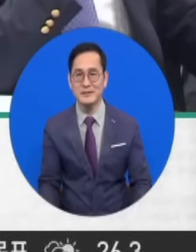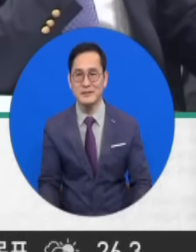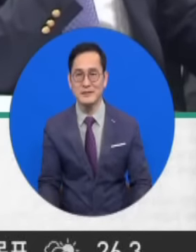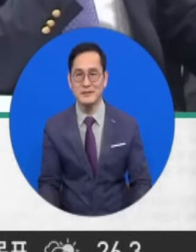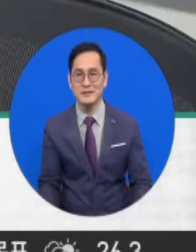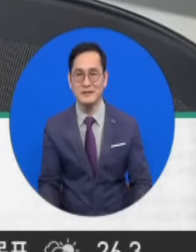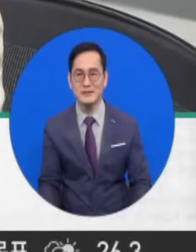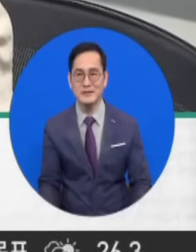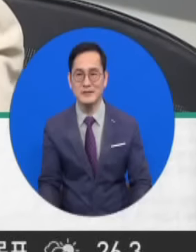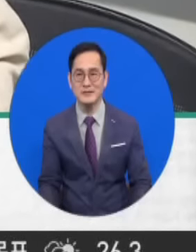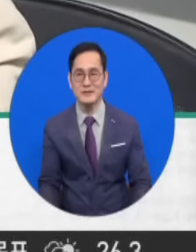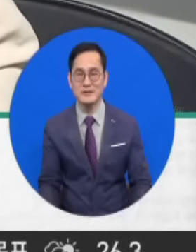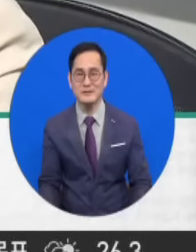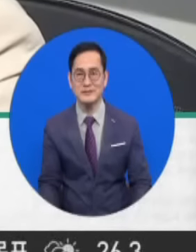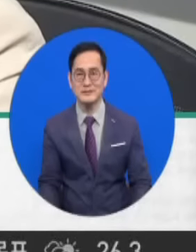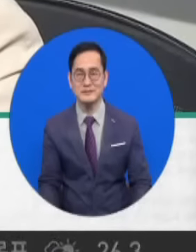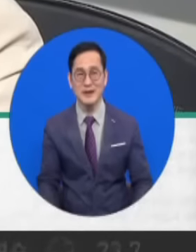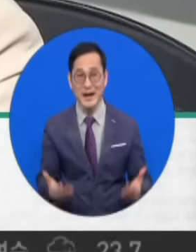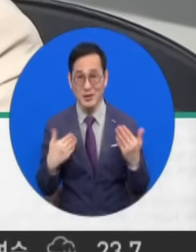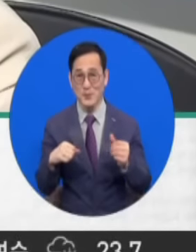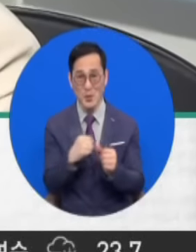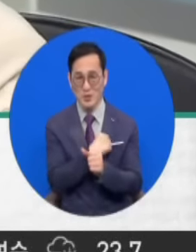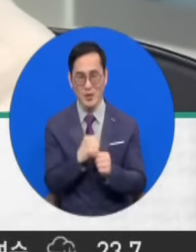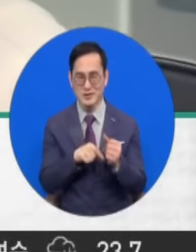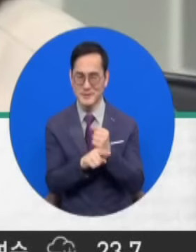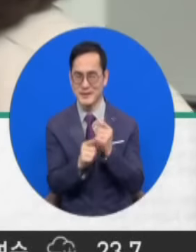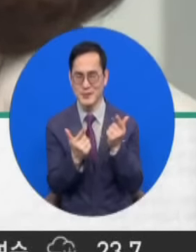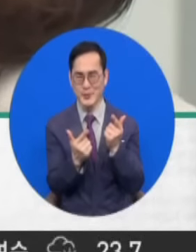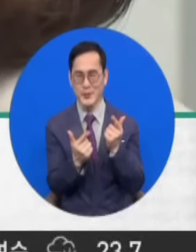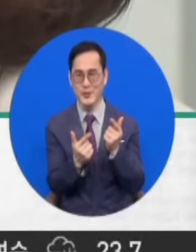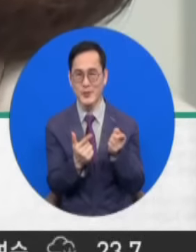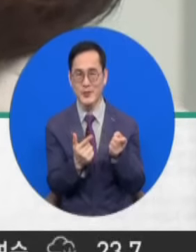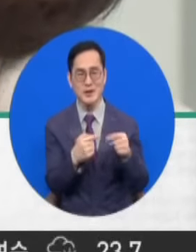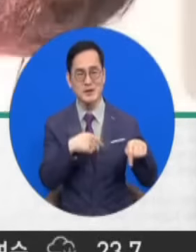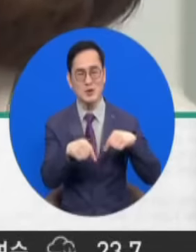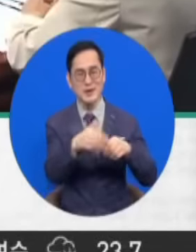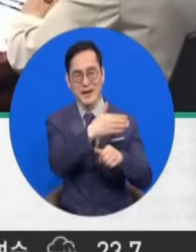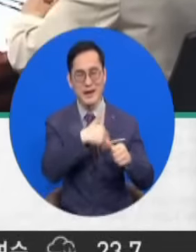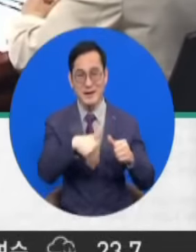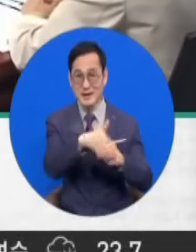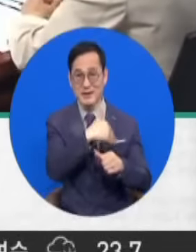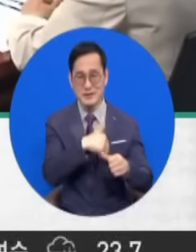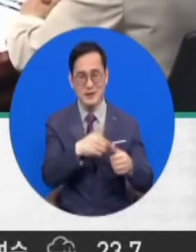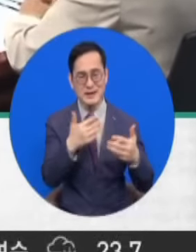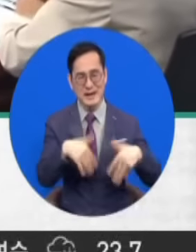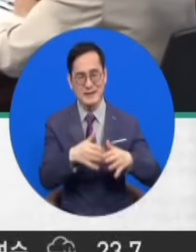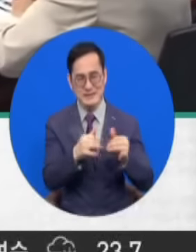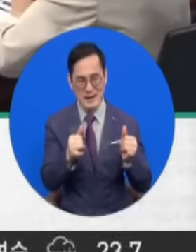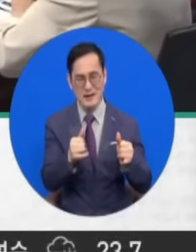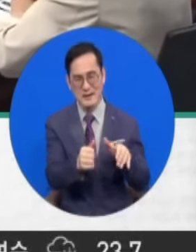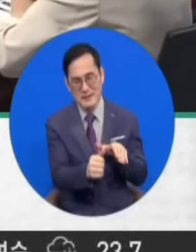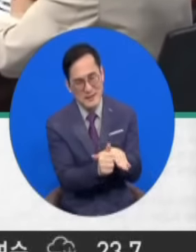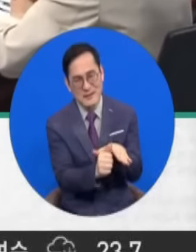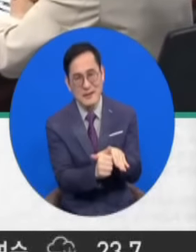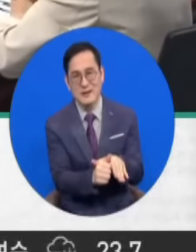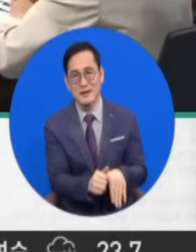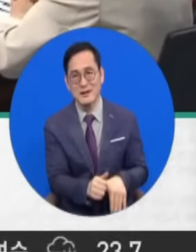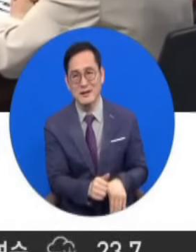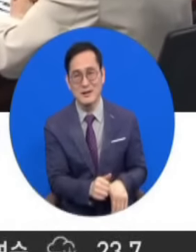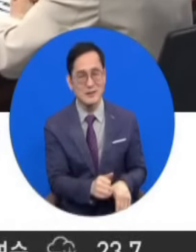없지만 학폭은 학교 폭력이잖아요. 학폭은. 근데 이건 이제 정치에서 약자들이 연대